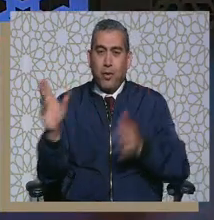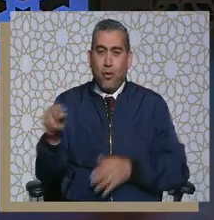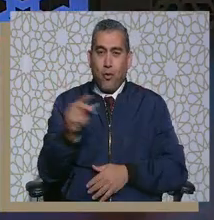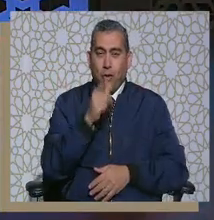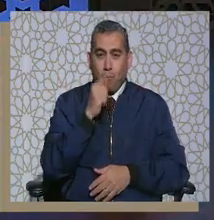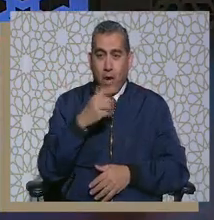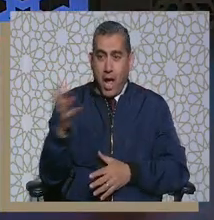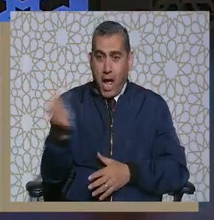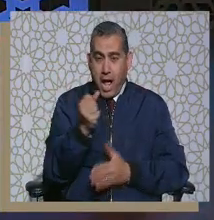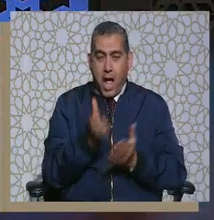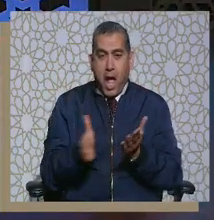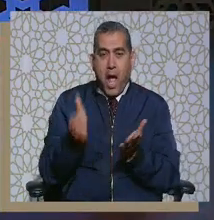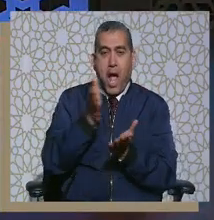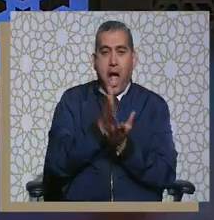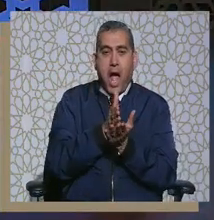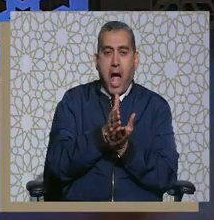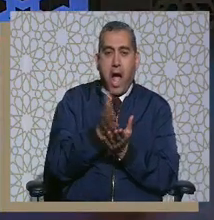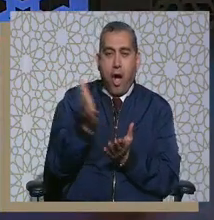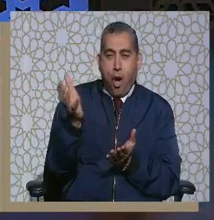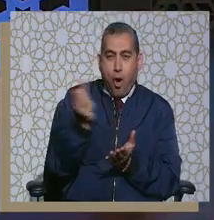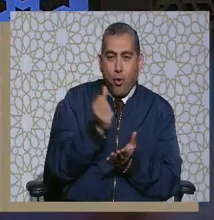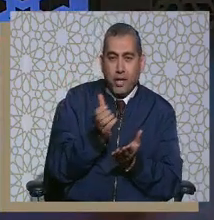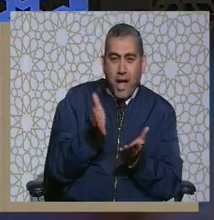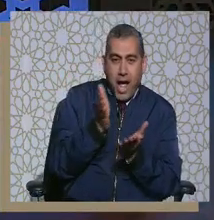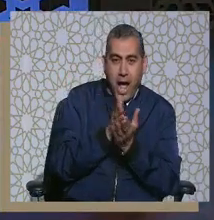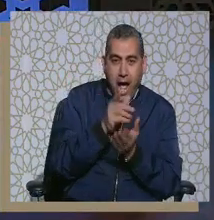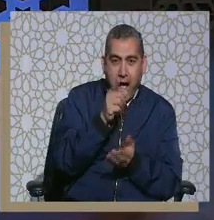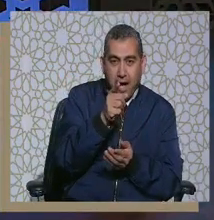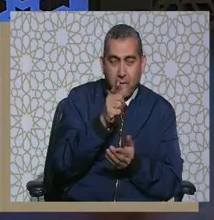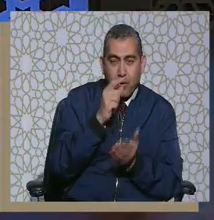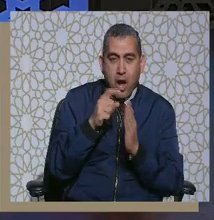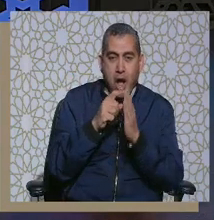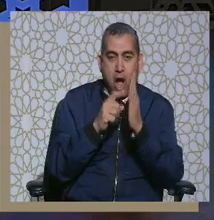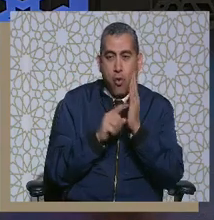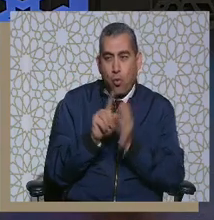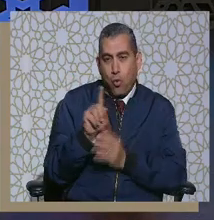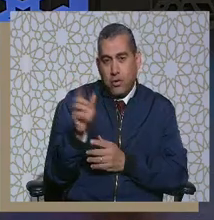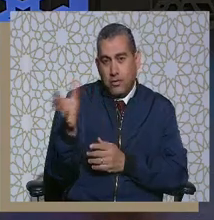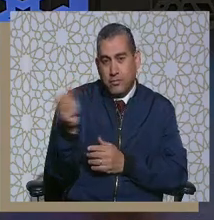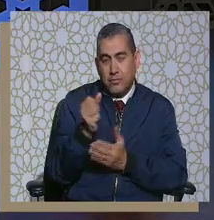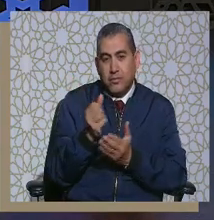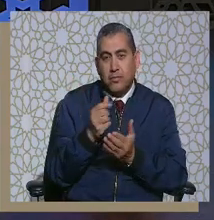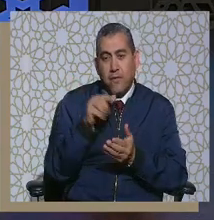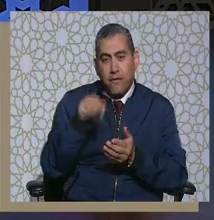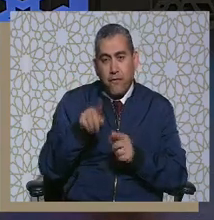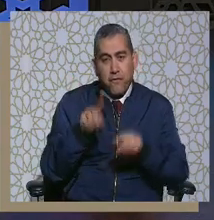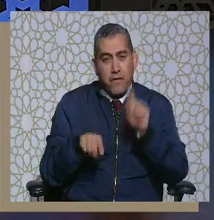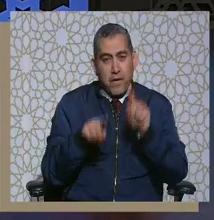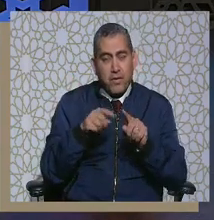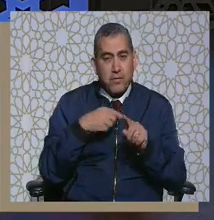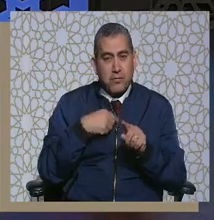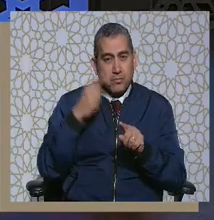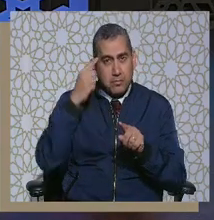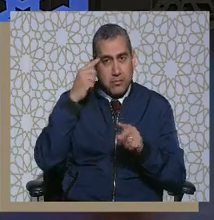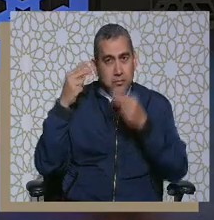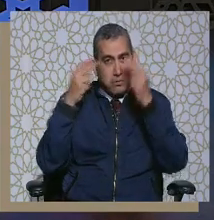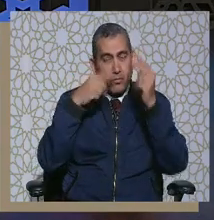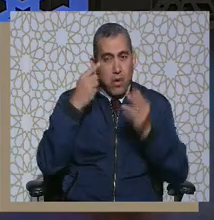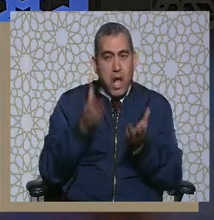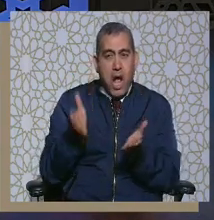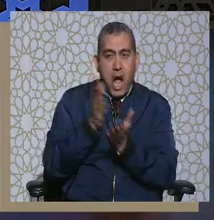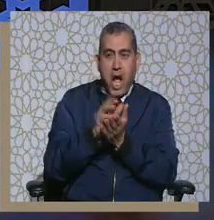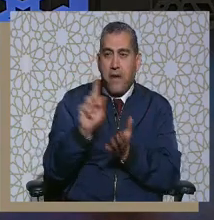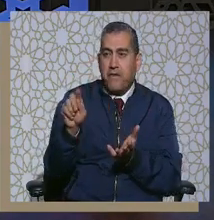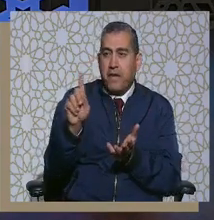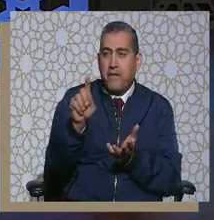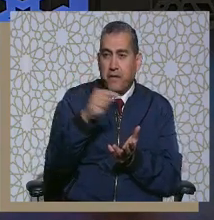تاخد حقك تاخد حقك بالقانون لان في بعض الاحيان احنا بنتصور ان احنا لنا حقوق عند ناس